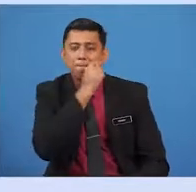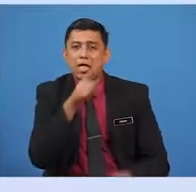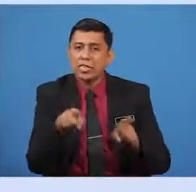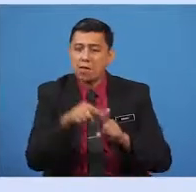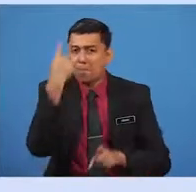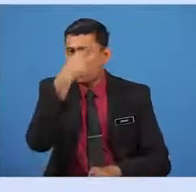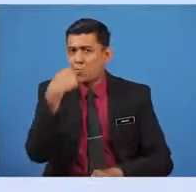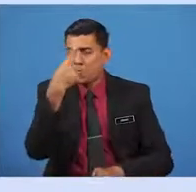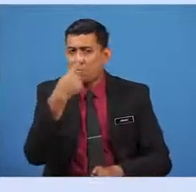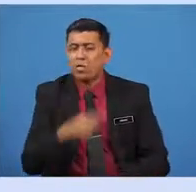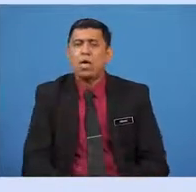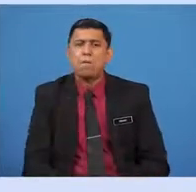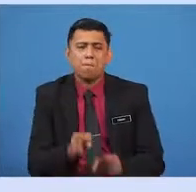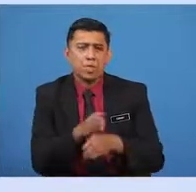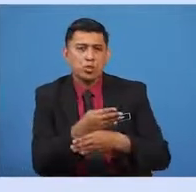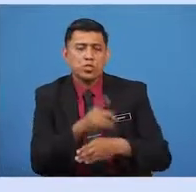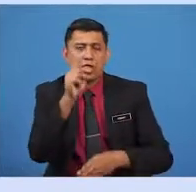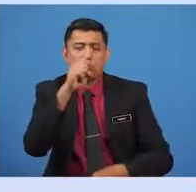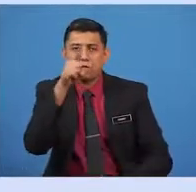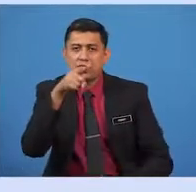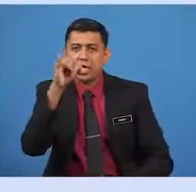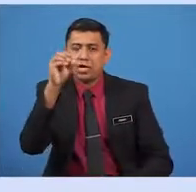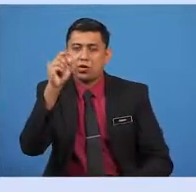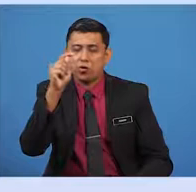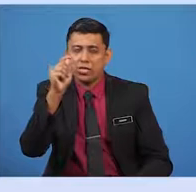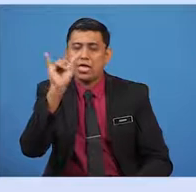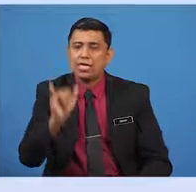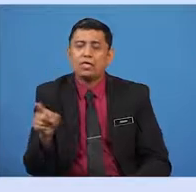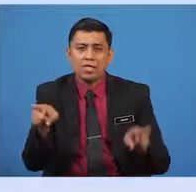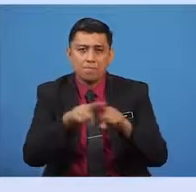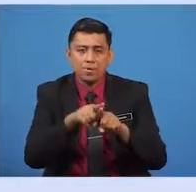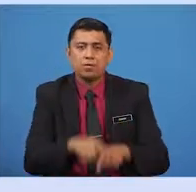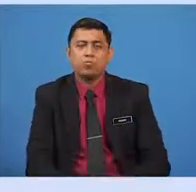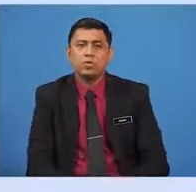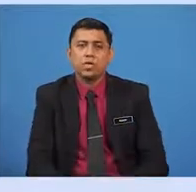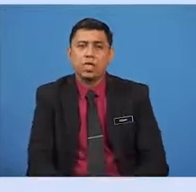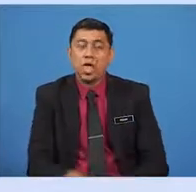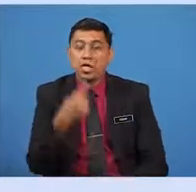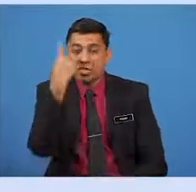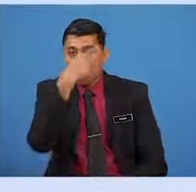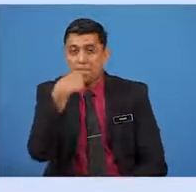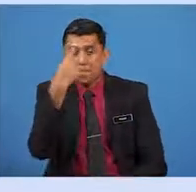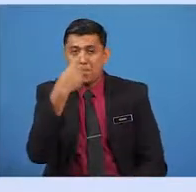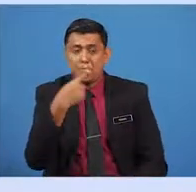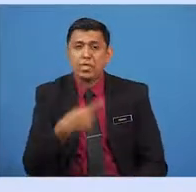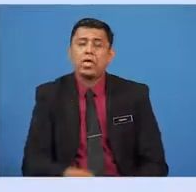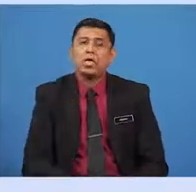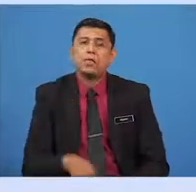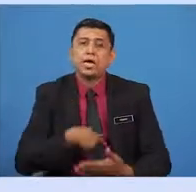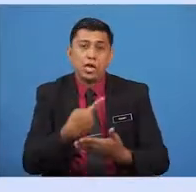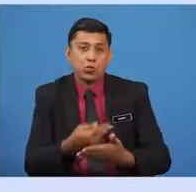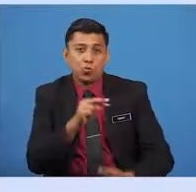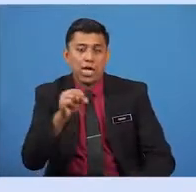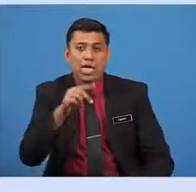ini dibentuk oleh satu zigot yang sama, maka mereka serupa dari segi